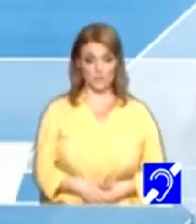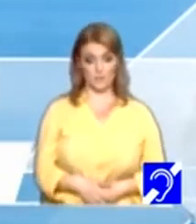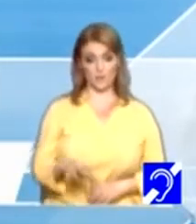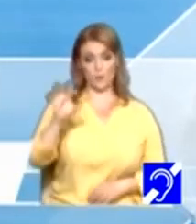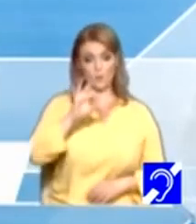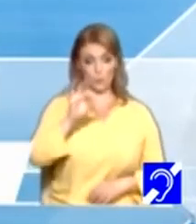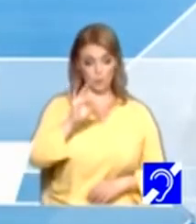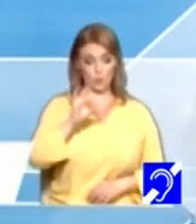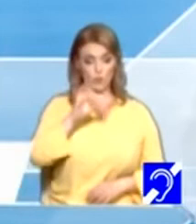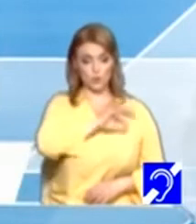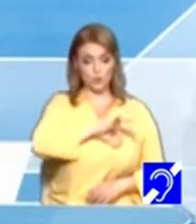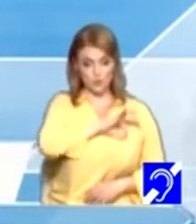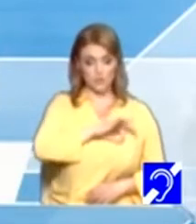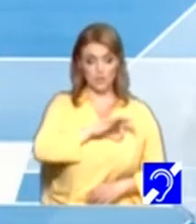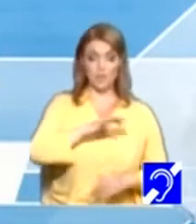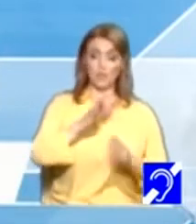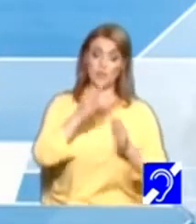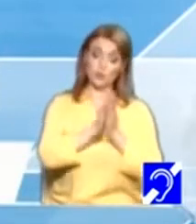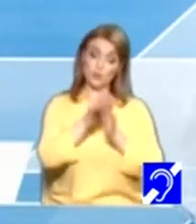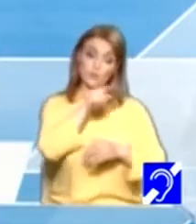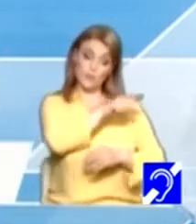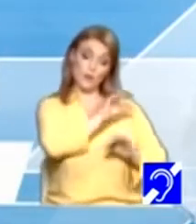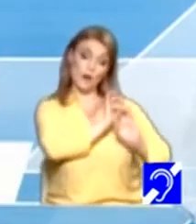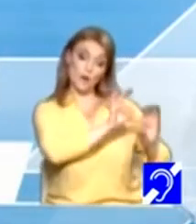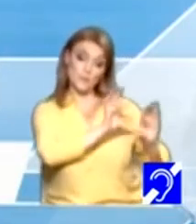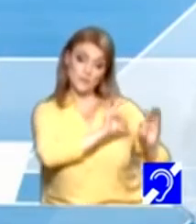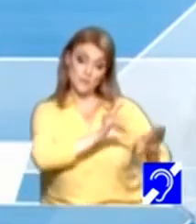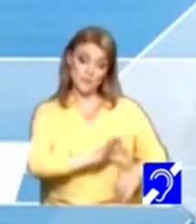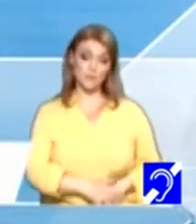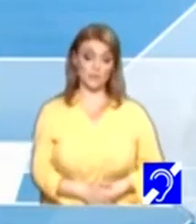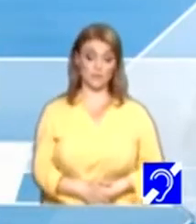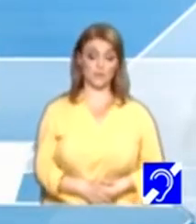aș vrea să vă rog să-i explicați domnului și să le explicați alegătorilor